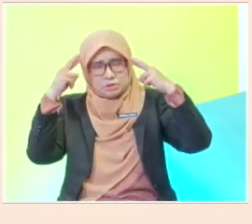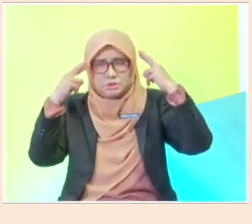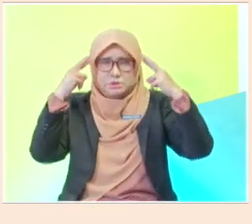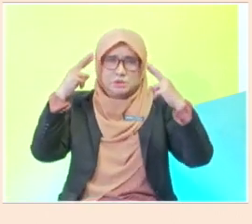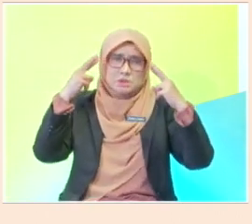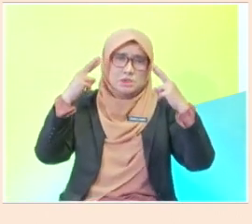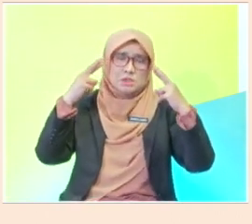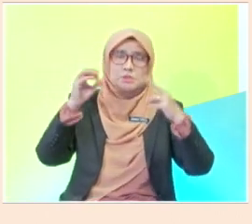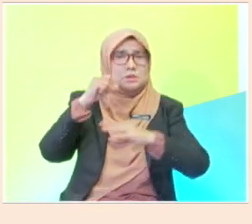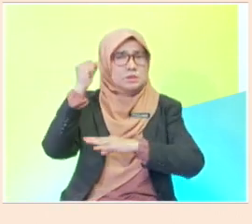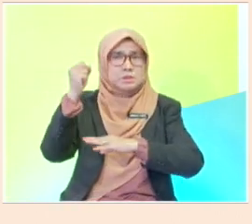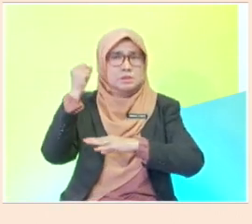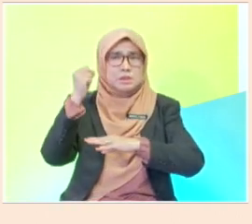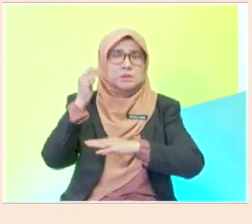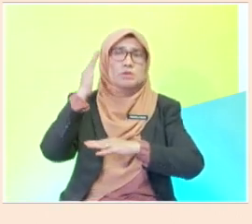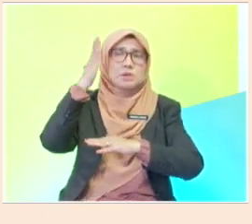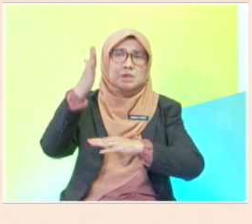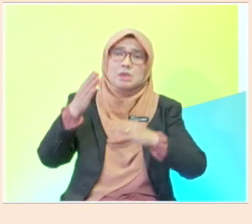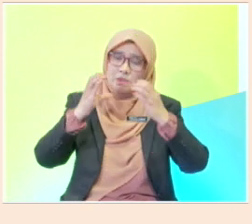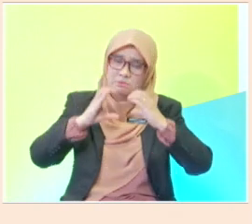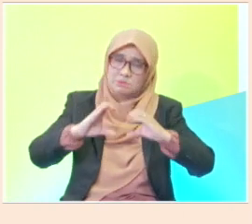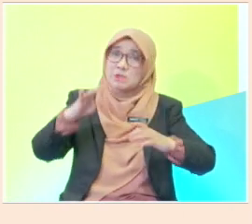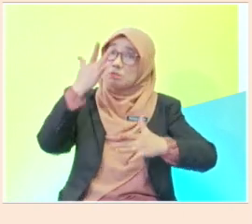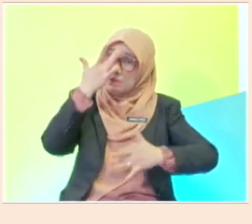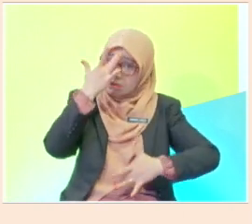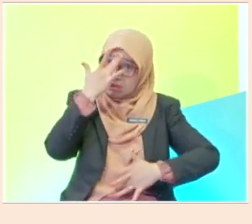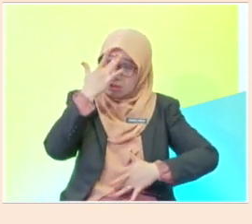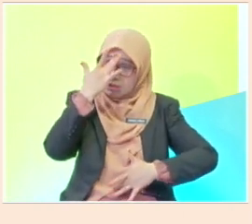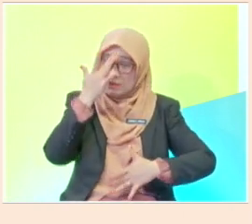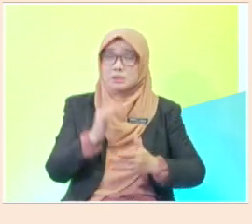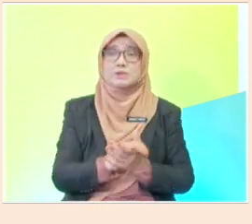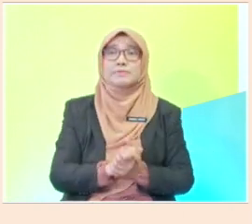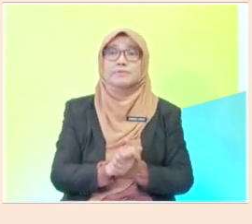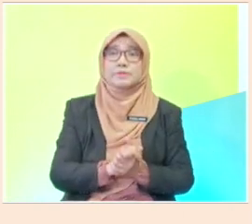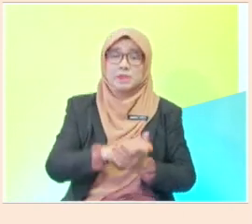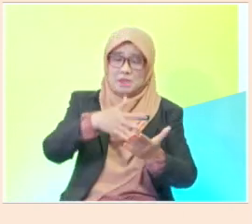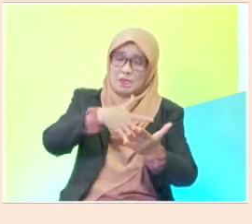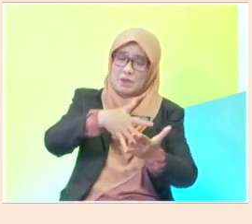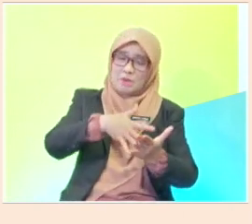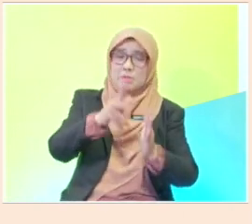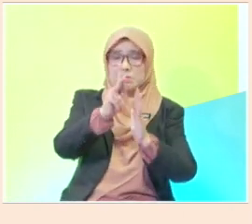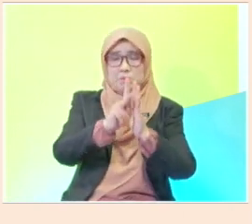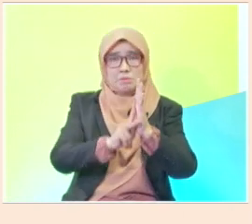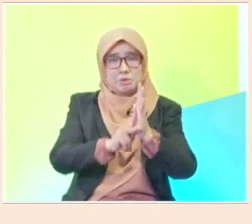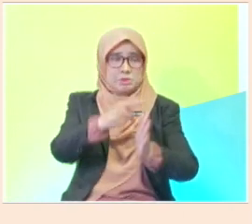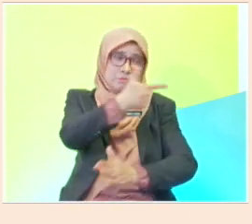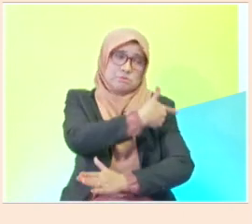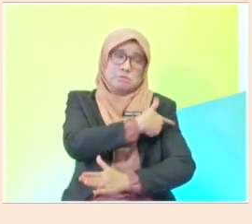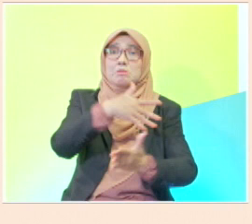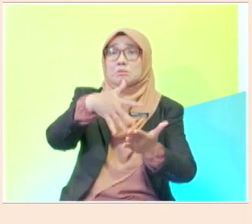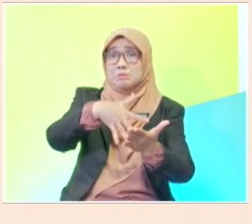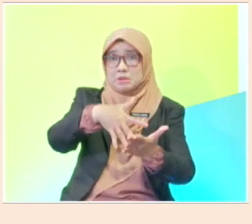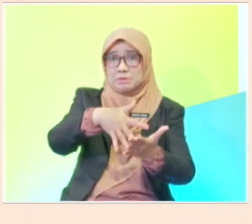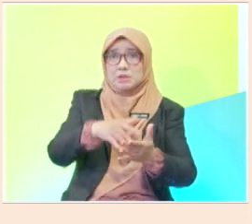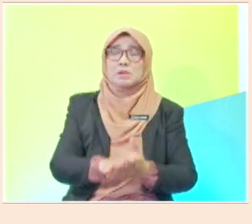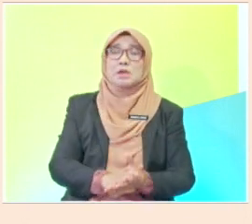sekolah, di tempat kerja, keluarga, persekitaran. Jadi dia akan melemahkan sistem keimunan badan kita. Okey, selain itu juga